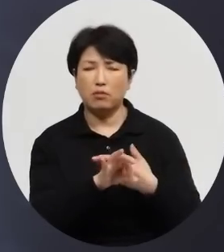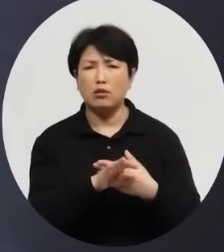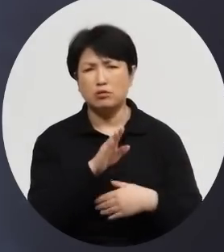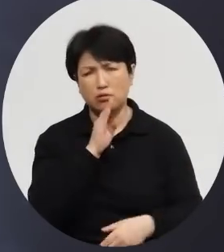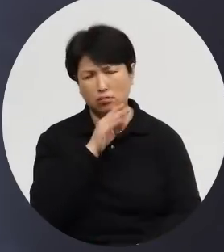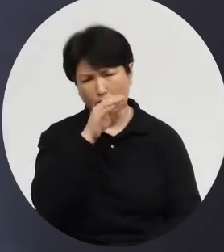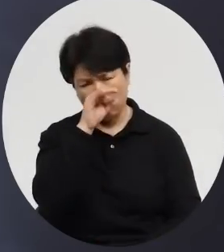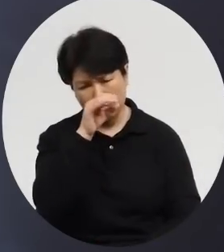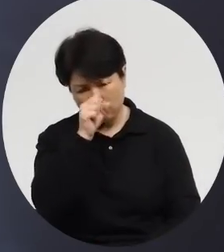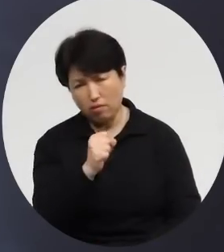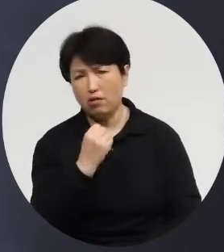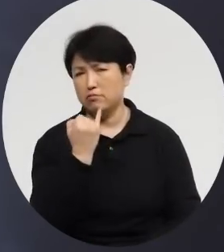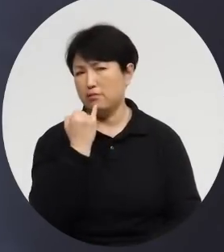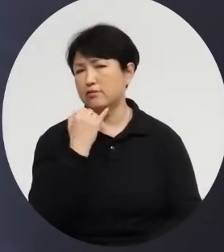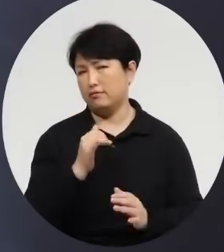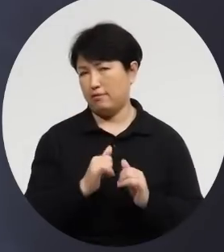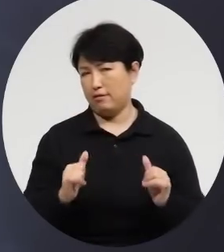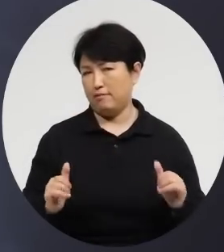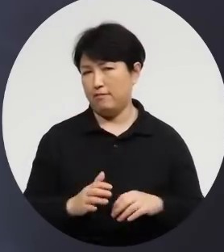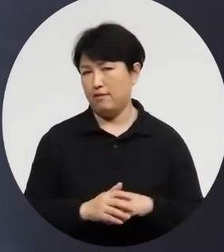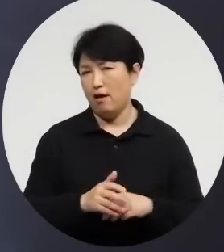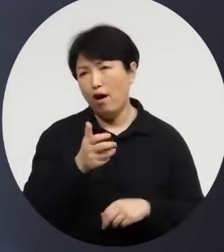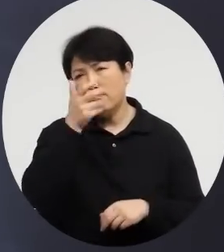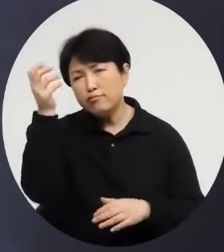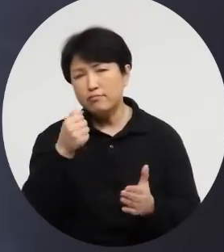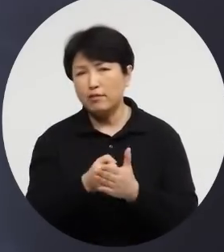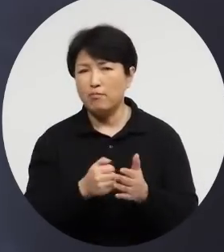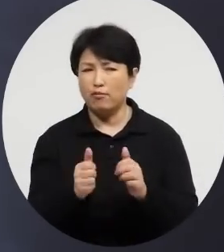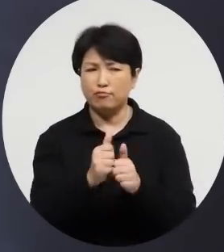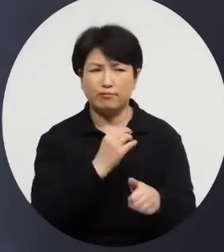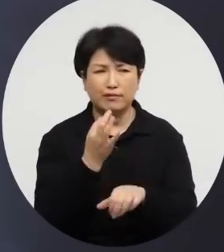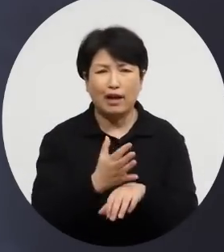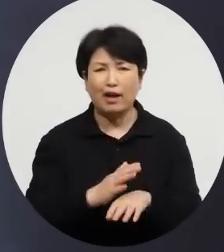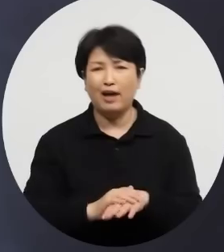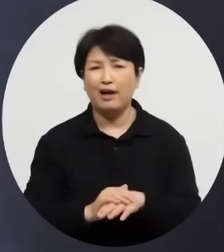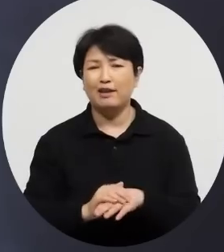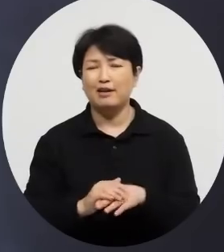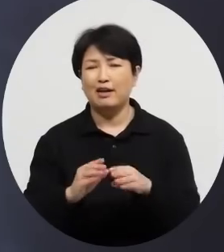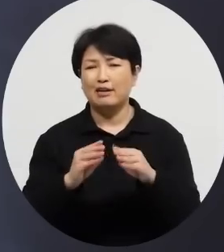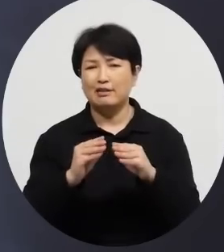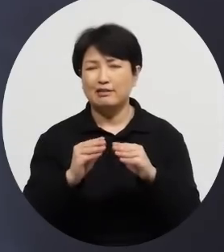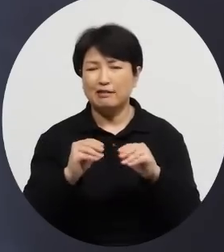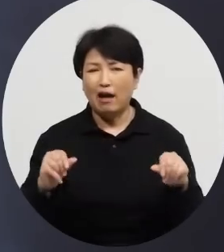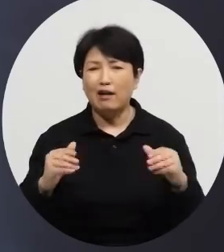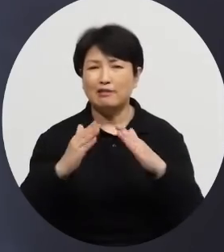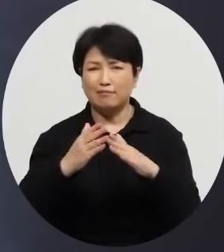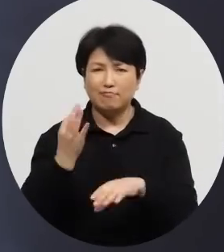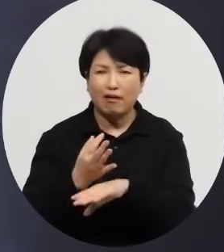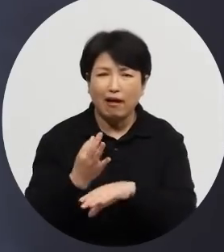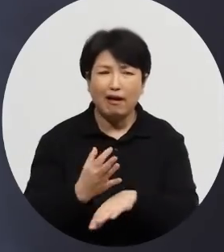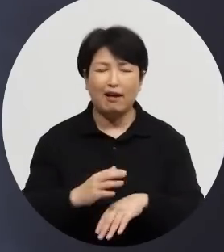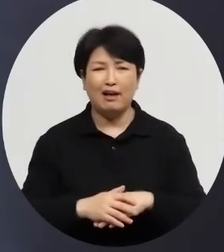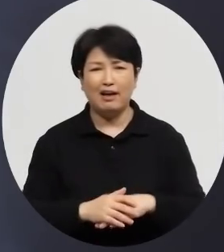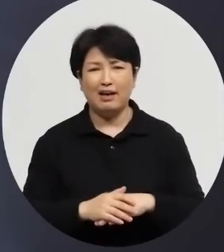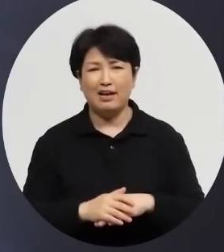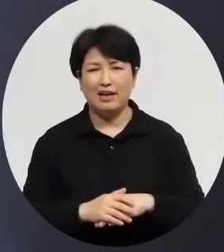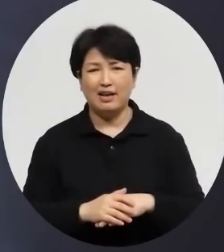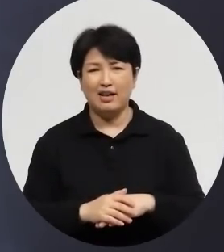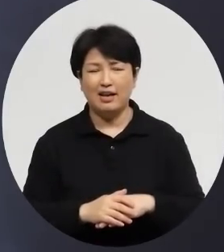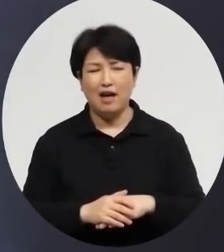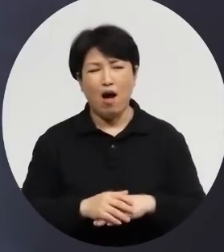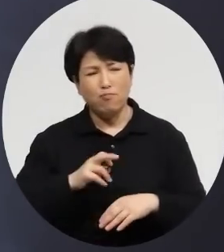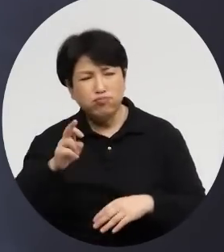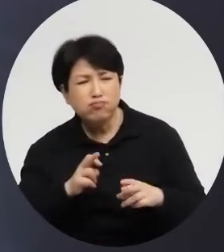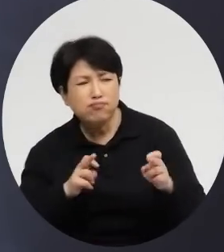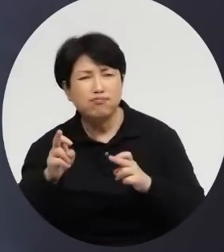사람이에요. 허황해가지고 주식 사고 부동산 투자하고 그래가지고 뭐 잘 산다고 뭐 뻥튀기 하다가 그 다음